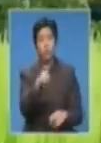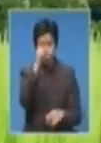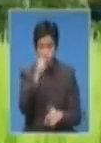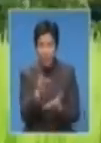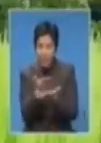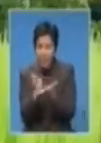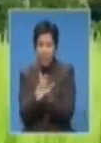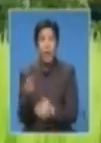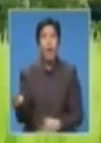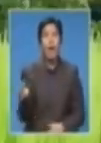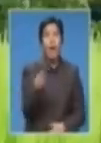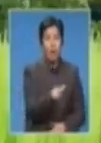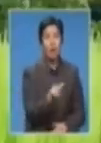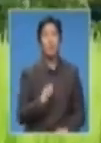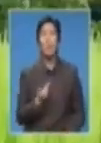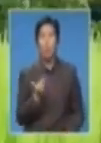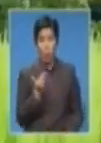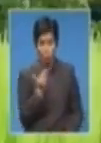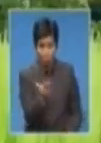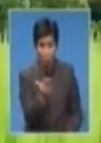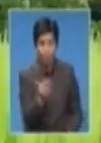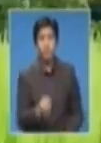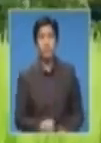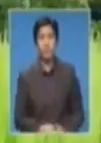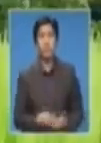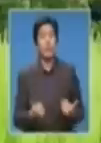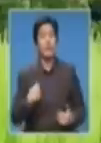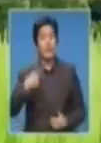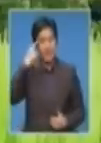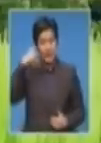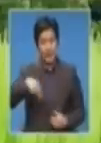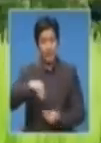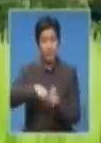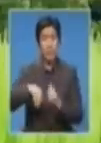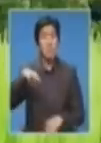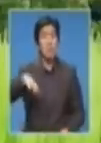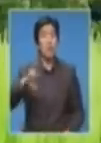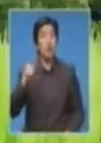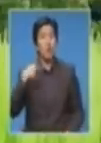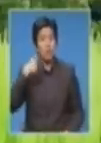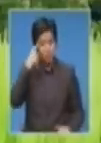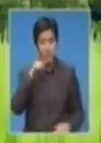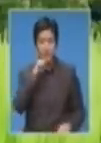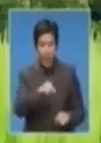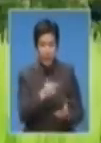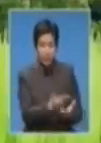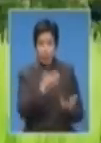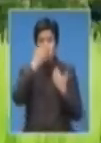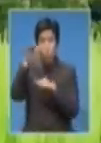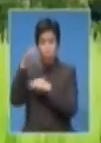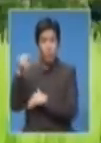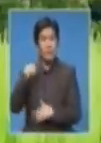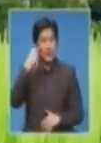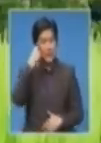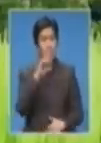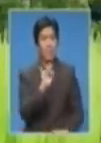แบ่งมาให้ผมหน่อยนะครับขอเลยนะครับเพราะนั้นเราคาดว่าในงานนี้เราน่าจะมีการสร้างมูลค่าการซื้อขายจากการเจรจาธุรกิจภายในง